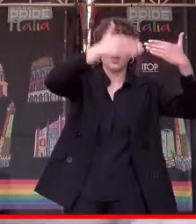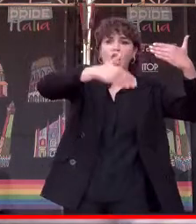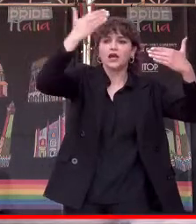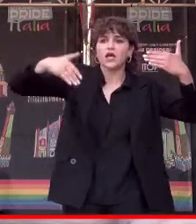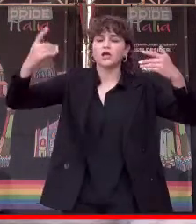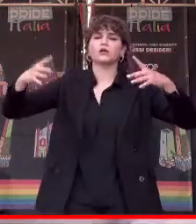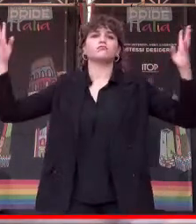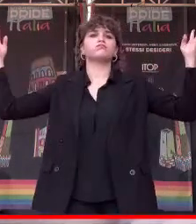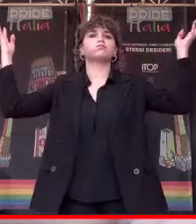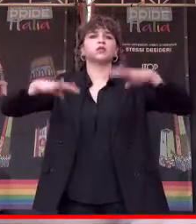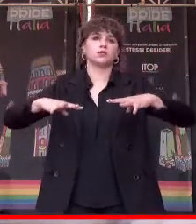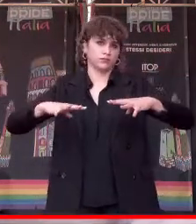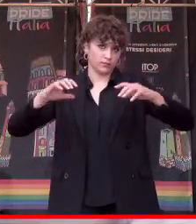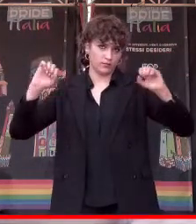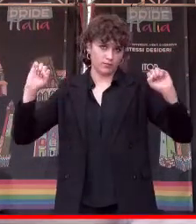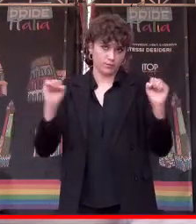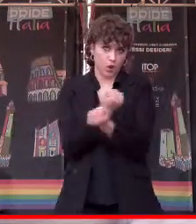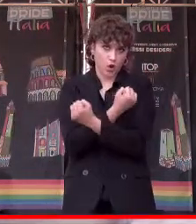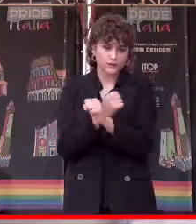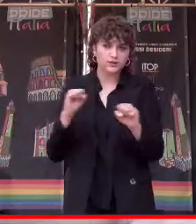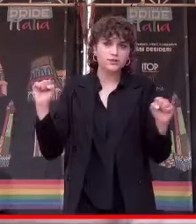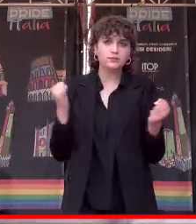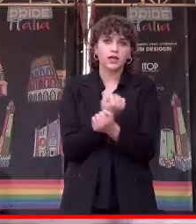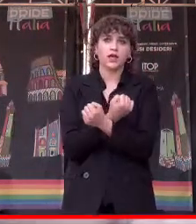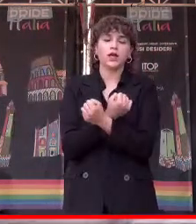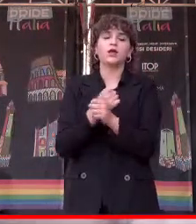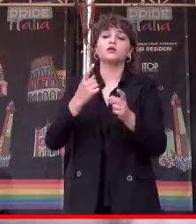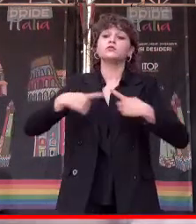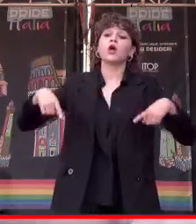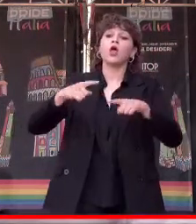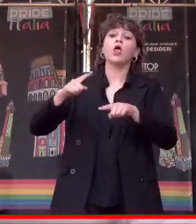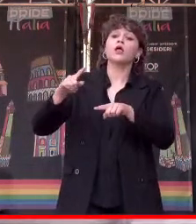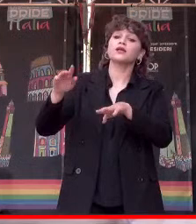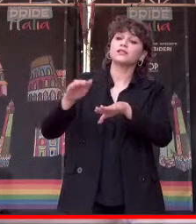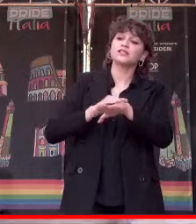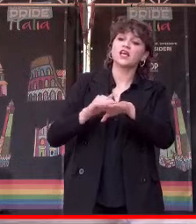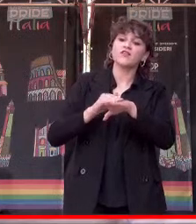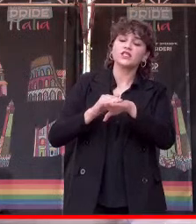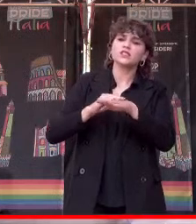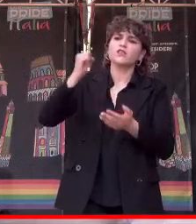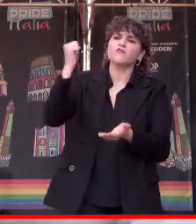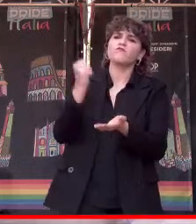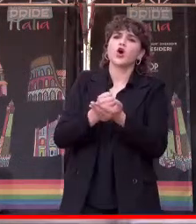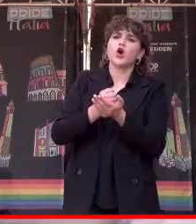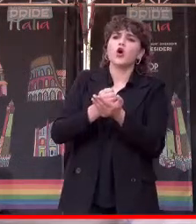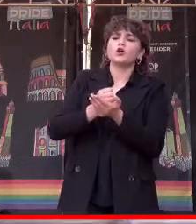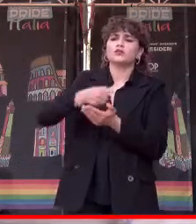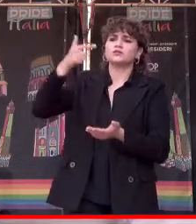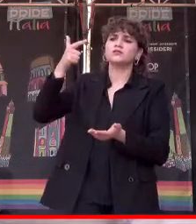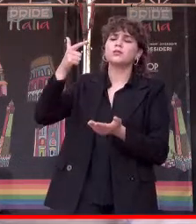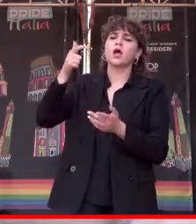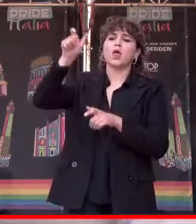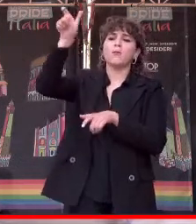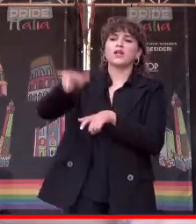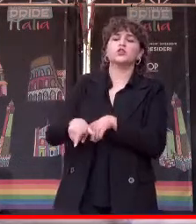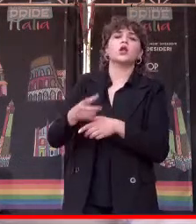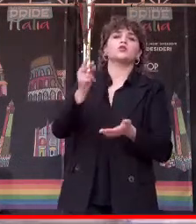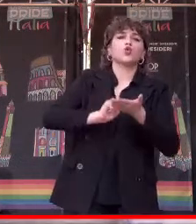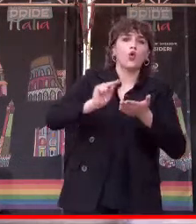città. Noi abbiamo mappato tutti i servizi fondamentali alla persona: scuole,